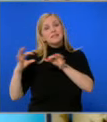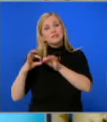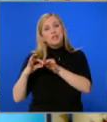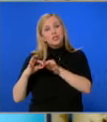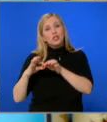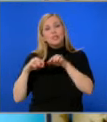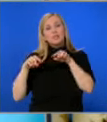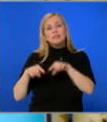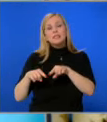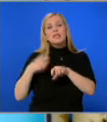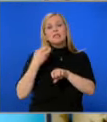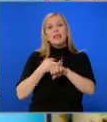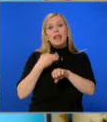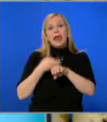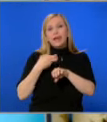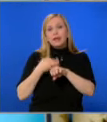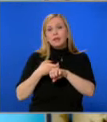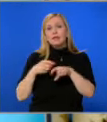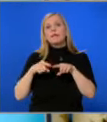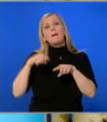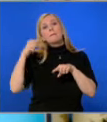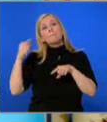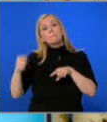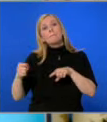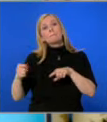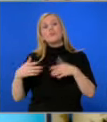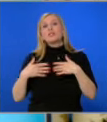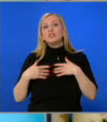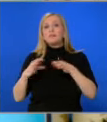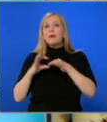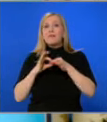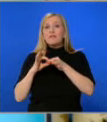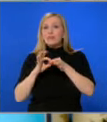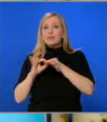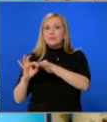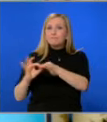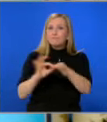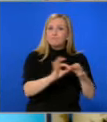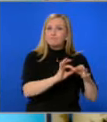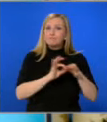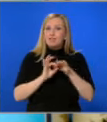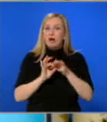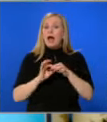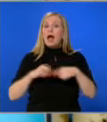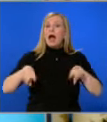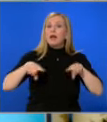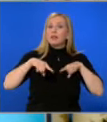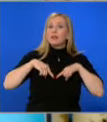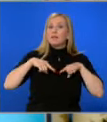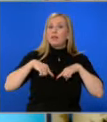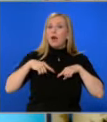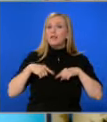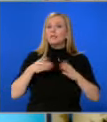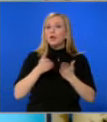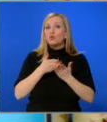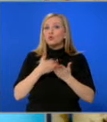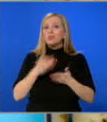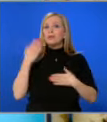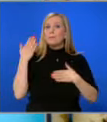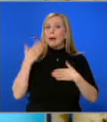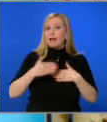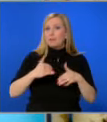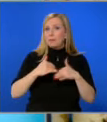с лекар, да осигури лекарска помощ. Ще имаме връзка с адвокатска услуга за